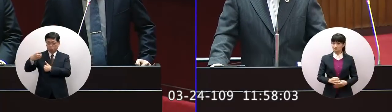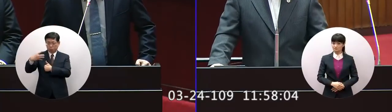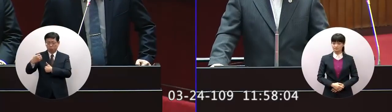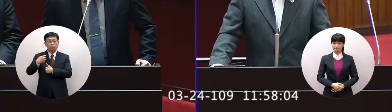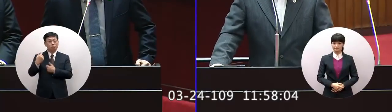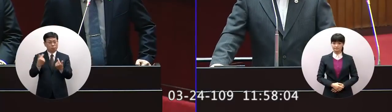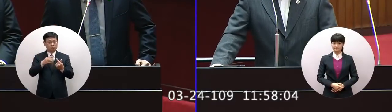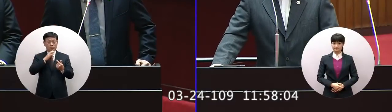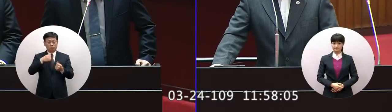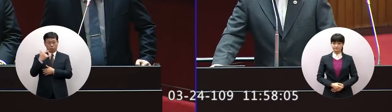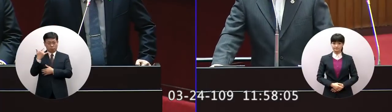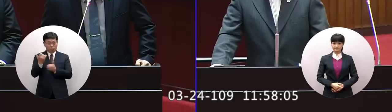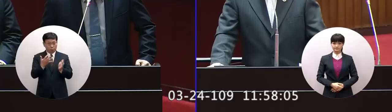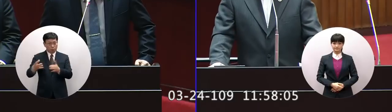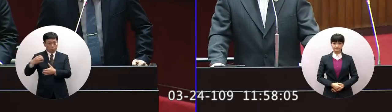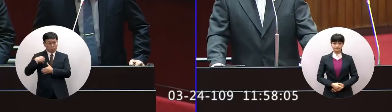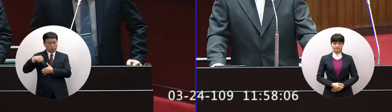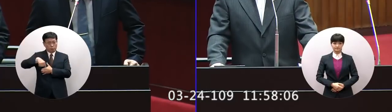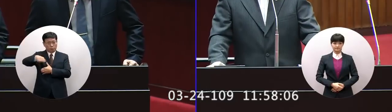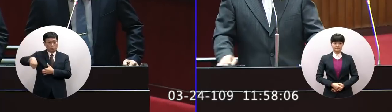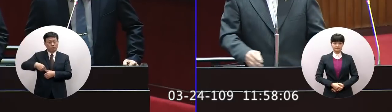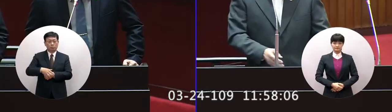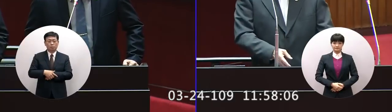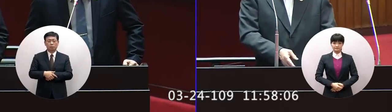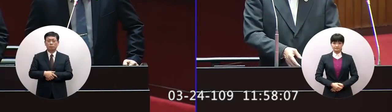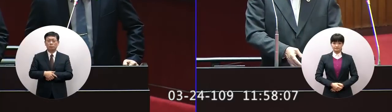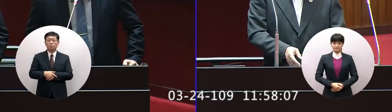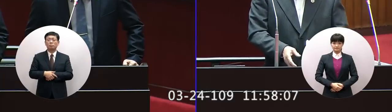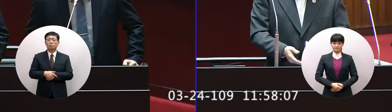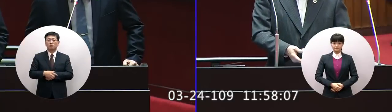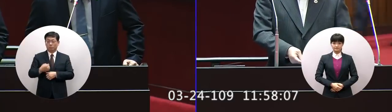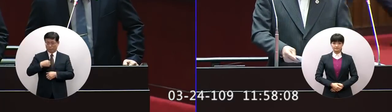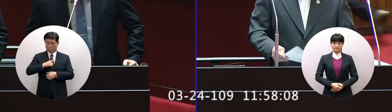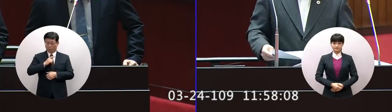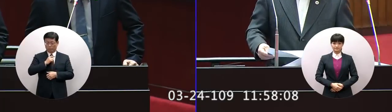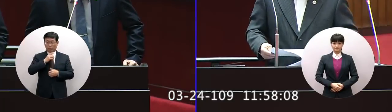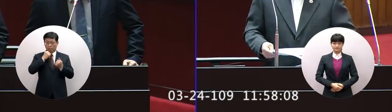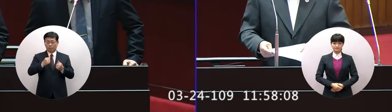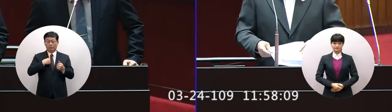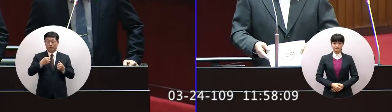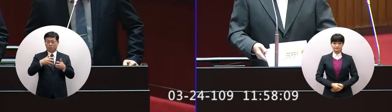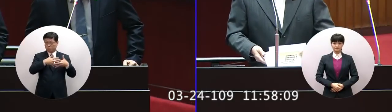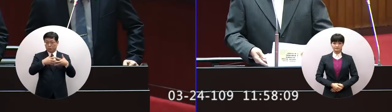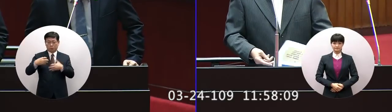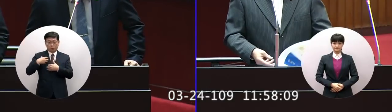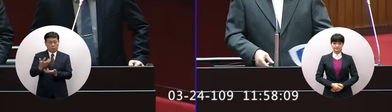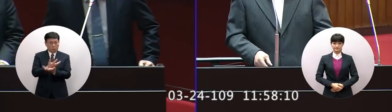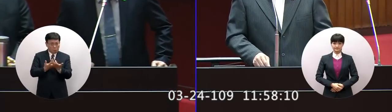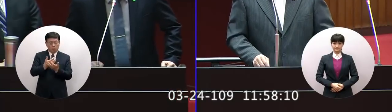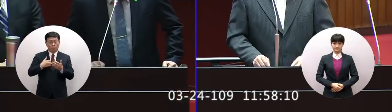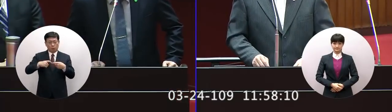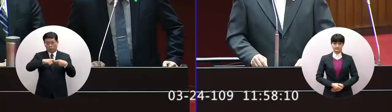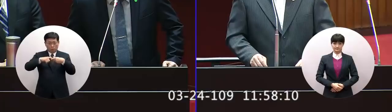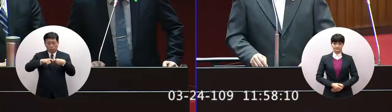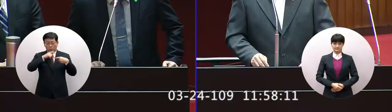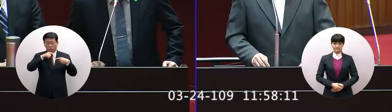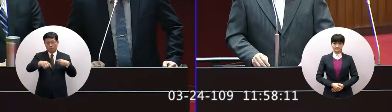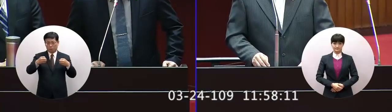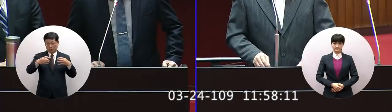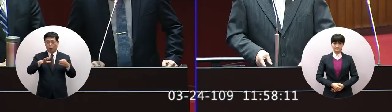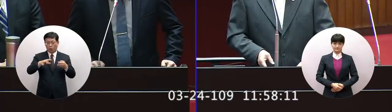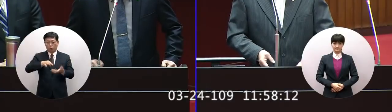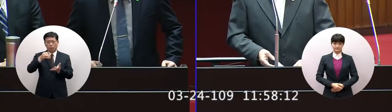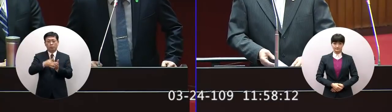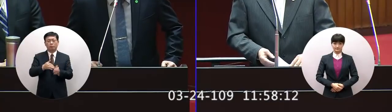导。其实针对后备战力这个区块，我们在跟那个军事交流的时候，针对联合战力发展，我们有探讨这个问